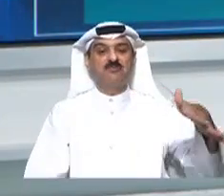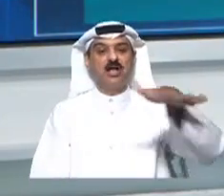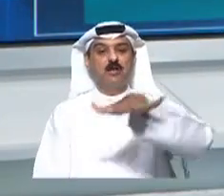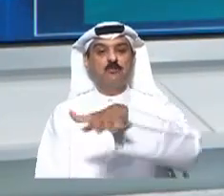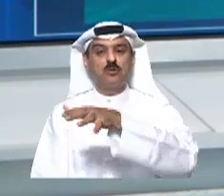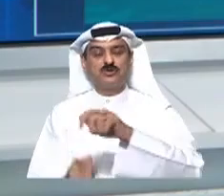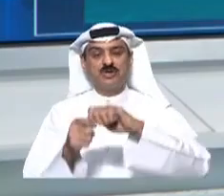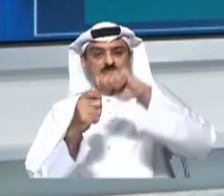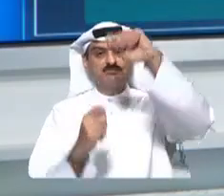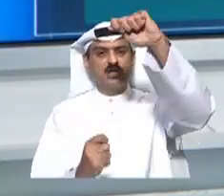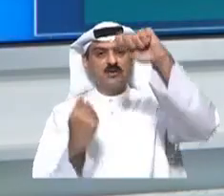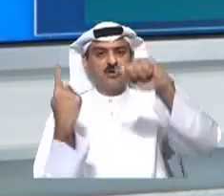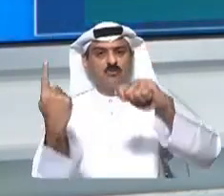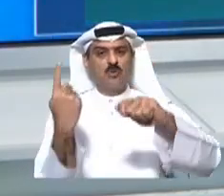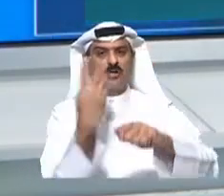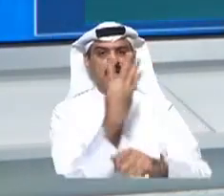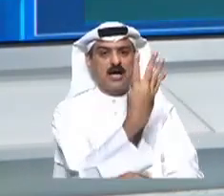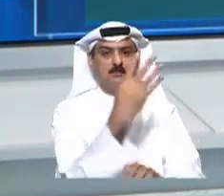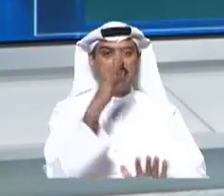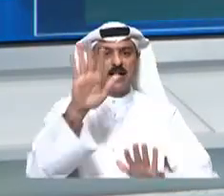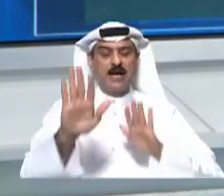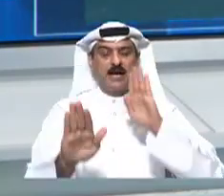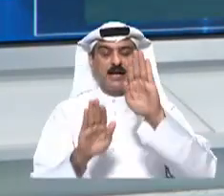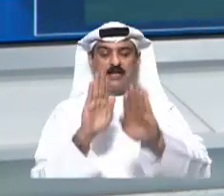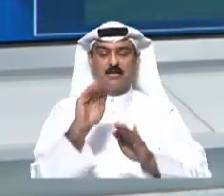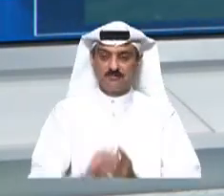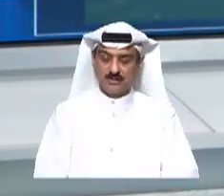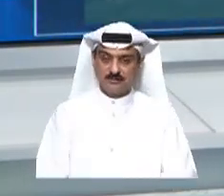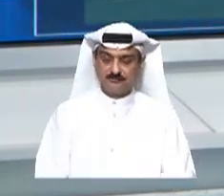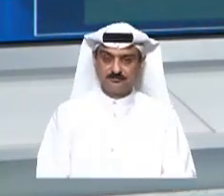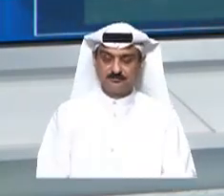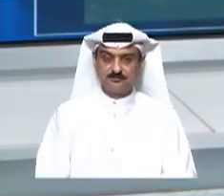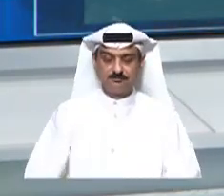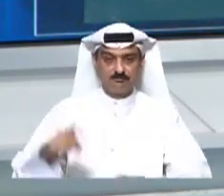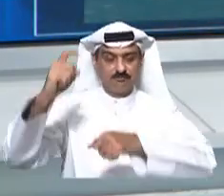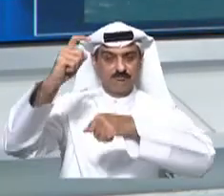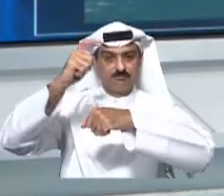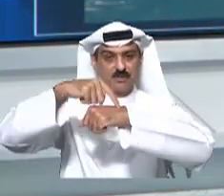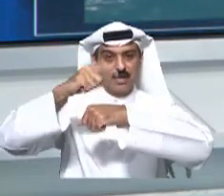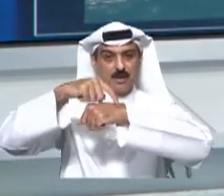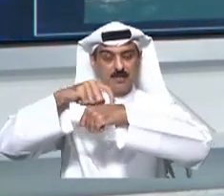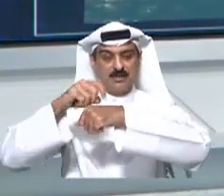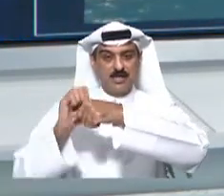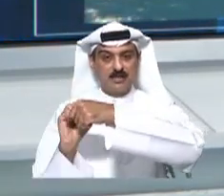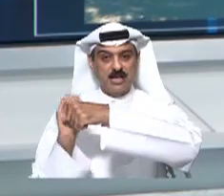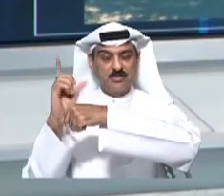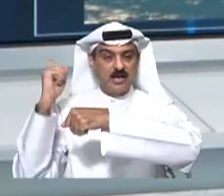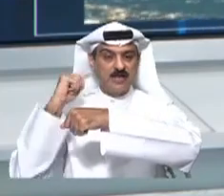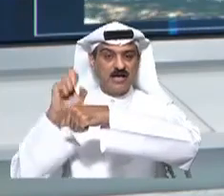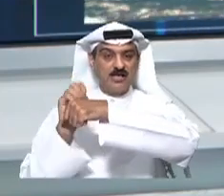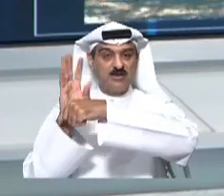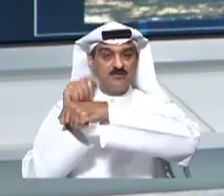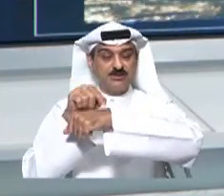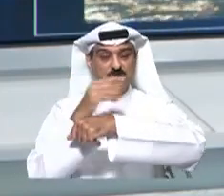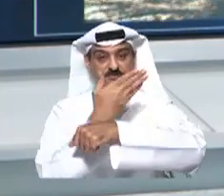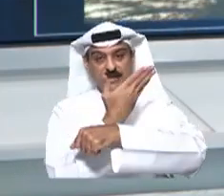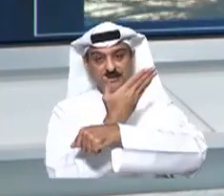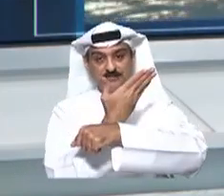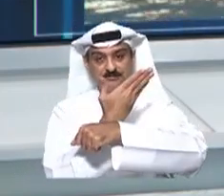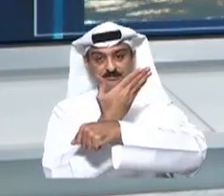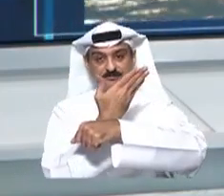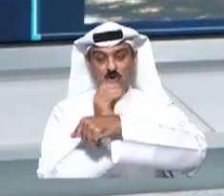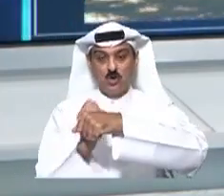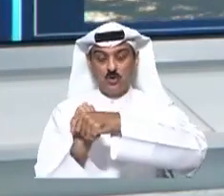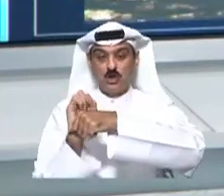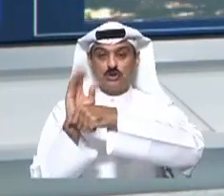وارتفاع الموج من 1 إلى 4 أقدام. مواقيت بإذن الله على حسب التوقيت المحلي مدينة الكويت، موعد أداء الفجر في الساعة